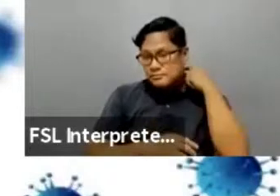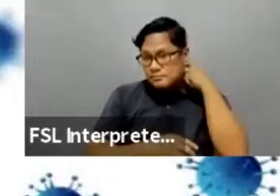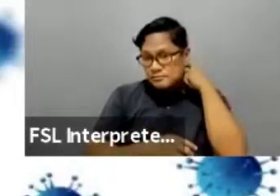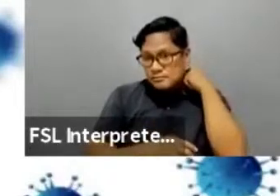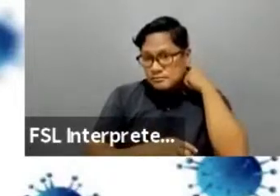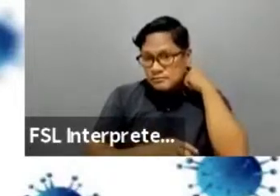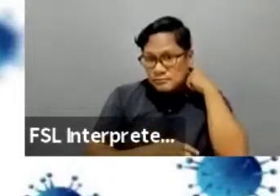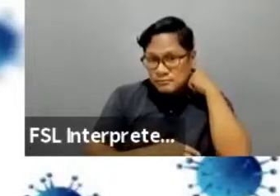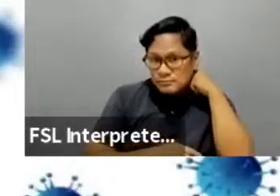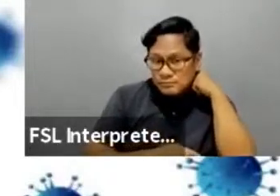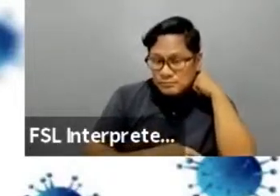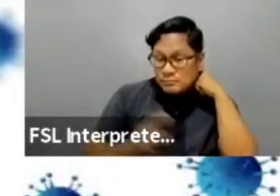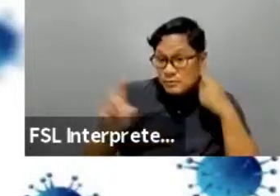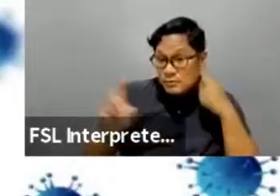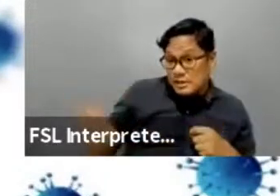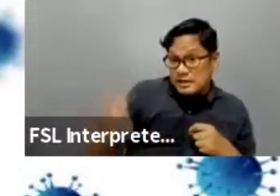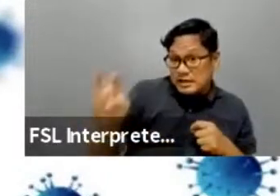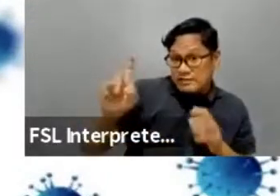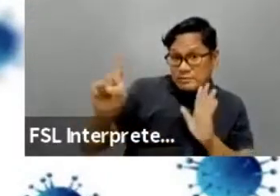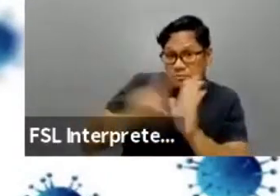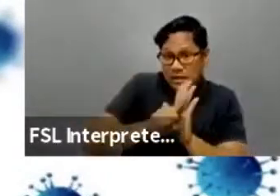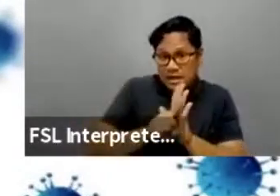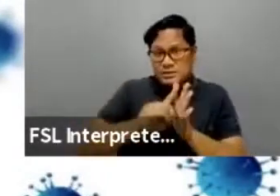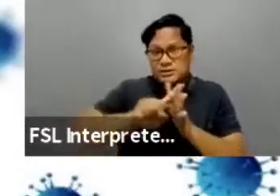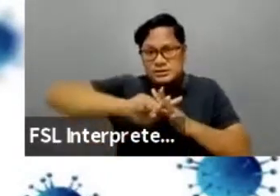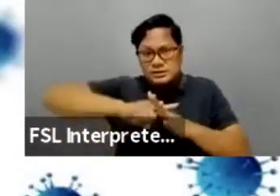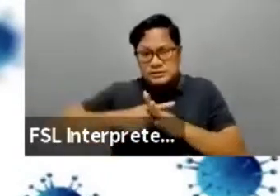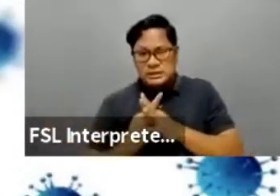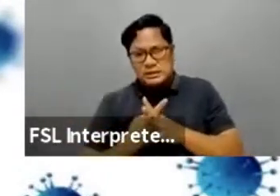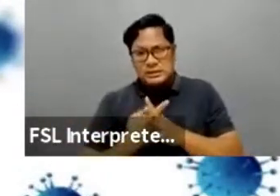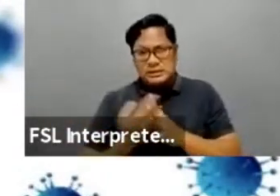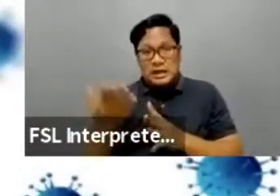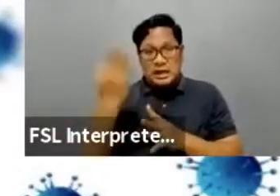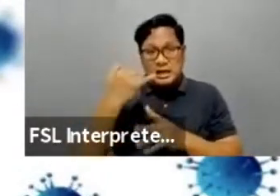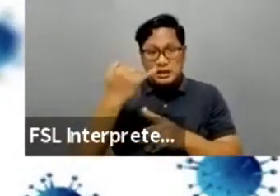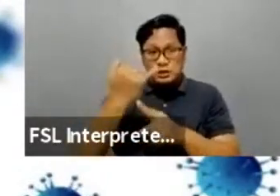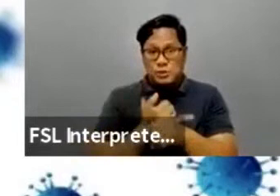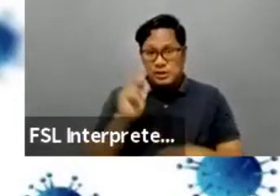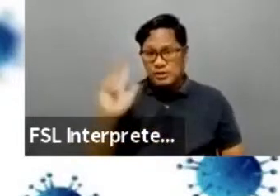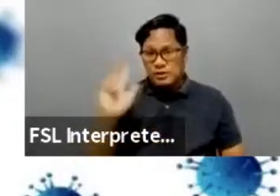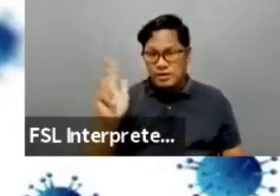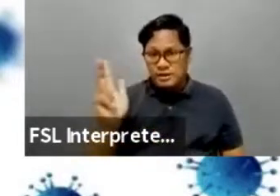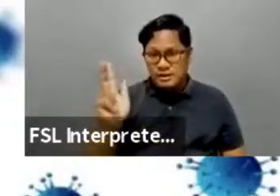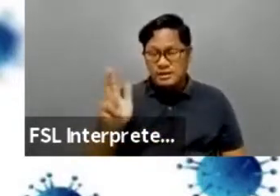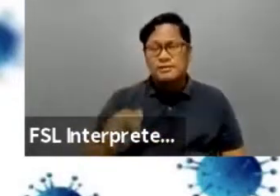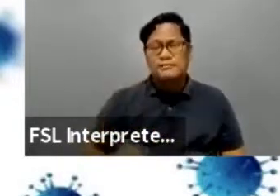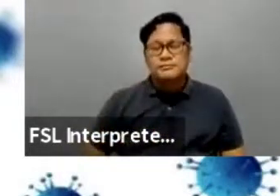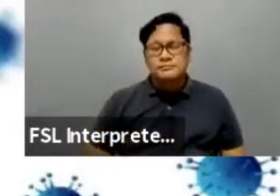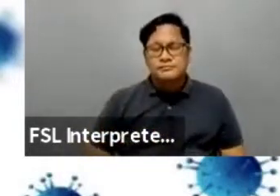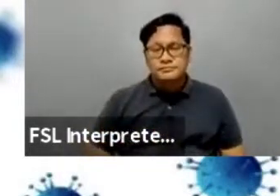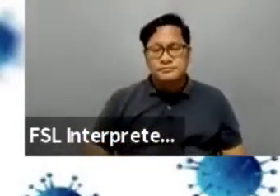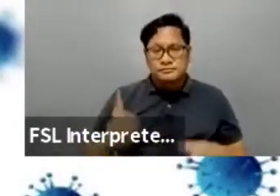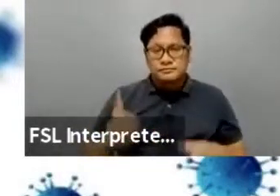Ang travel bans ay nag-umpisa noong January 30. At ang unang travel